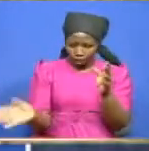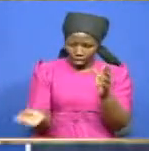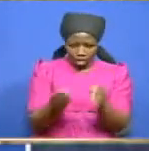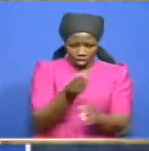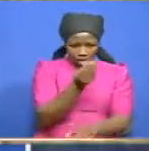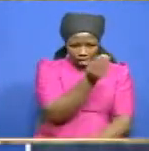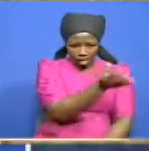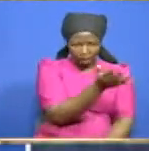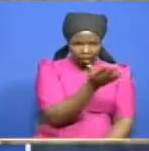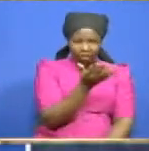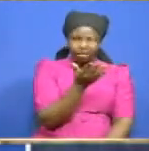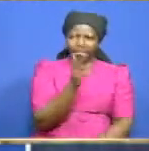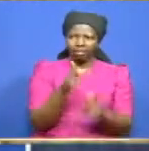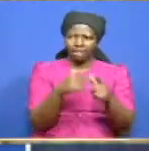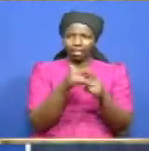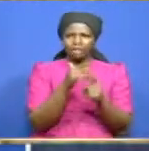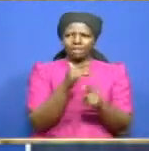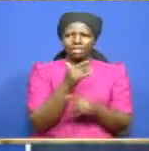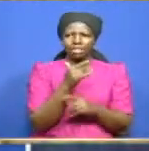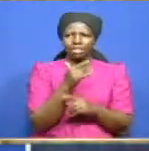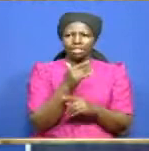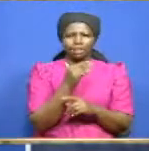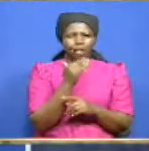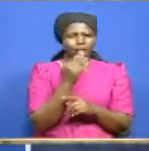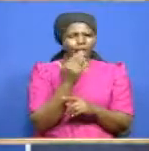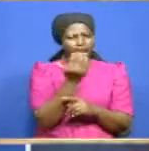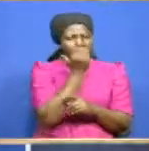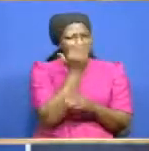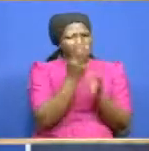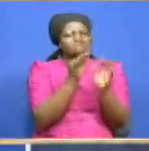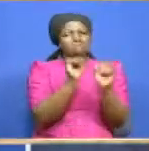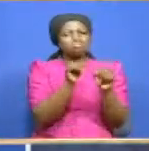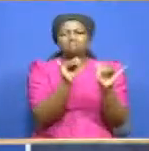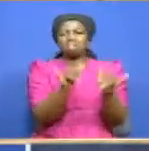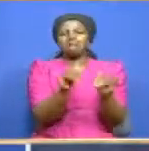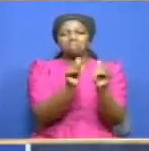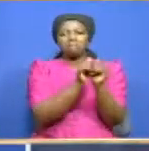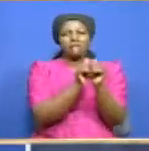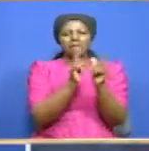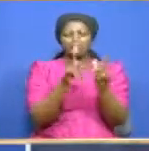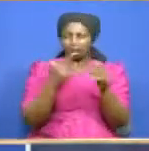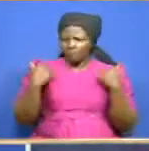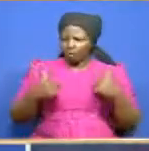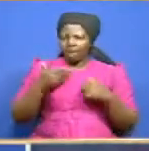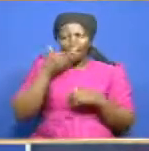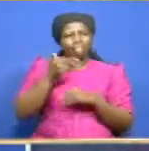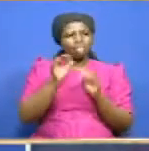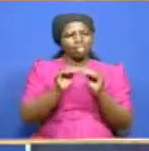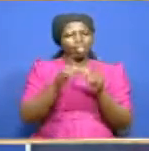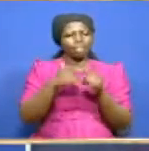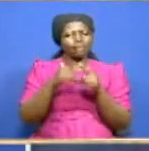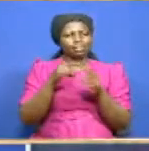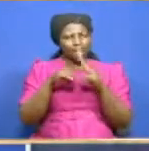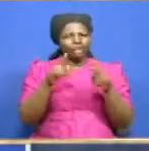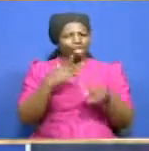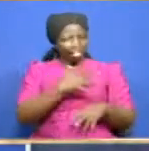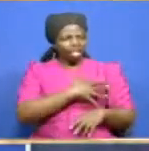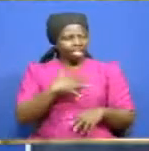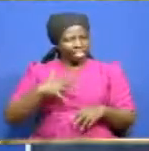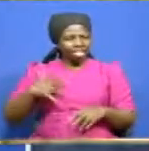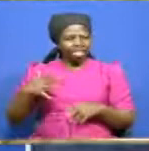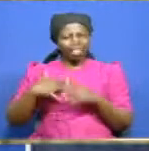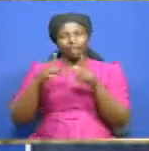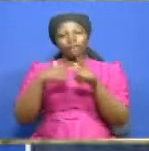Nikaniuliza tunaweza kunipea kwa nikanyamaza tu sikumjibu. Akaanza kunishikashika matiti.